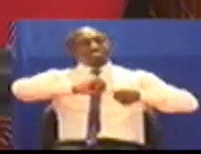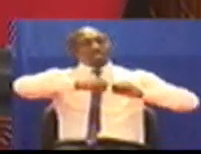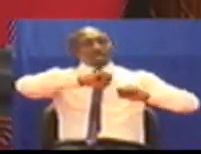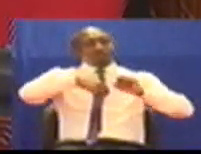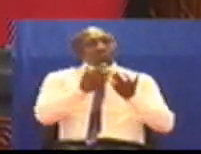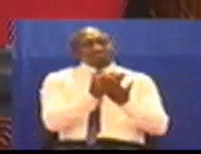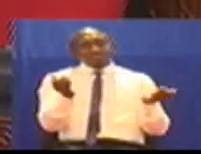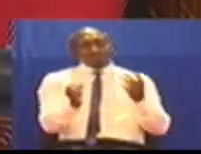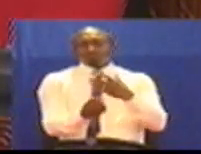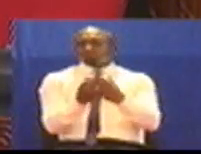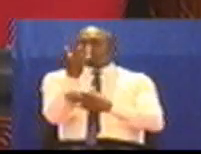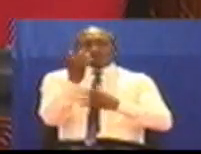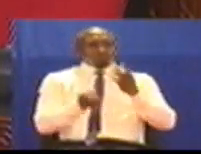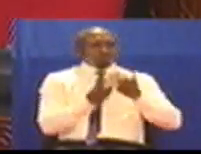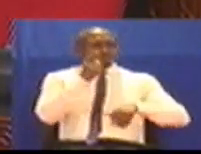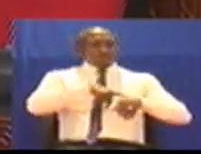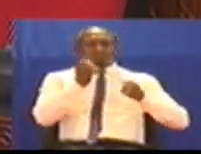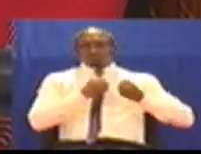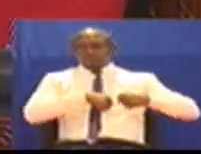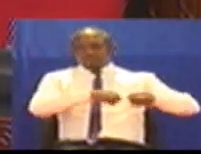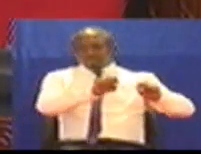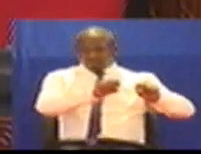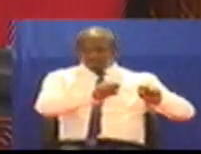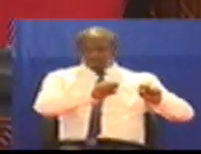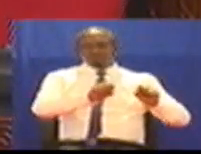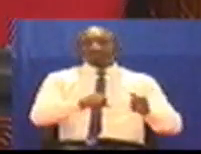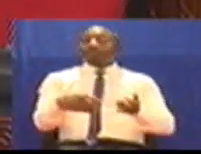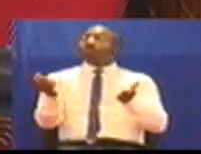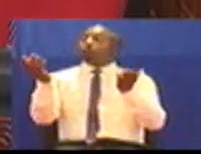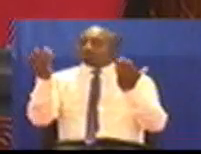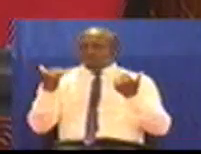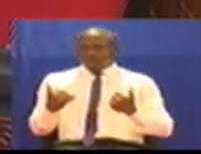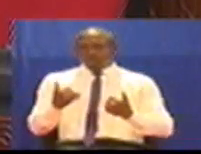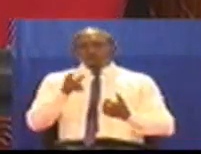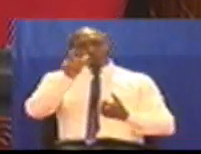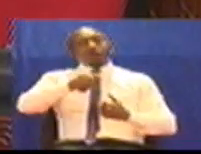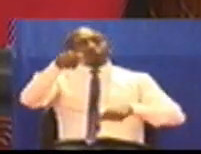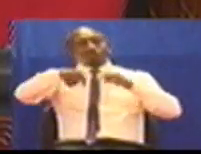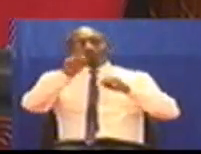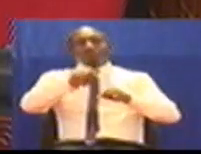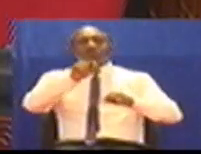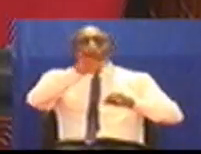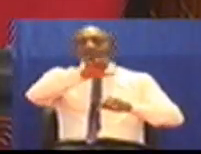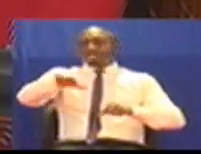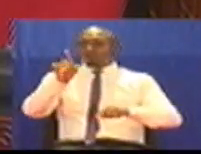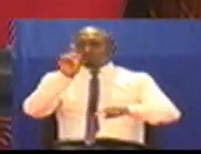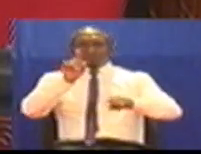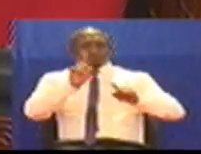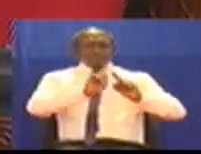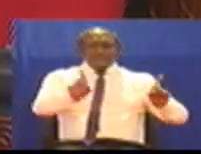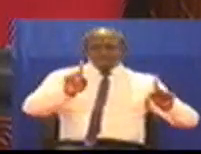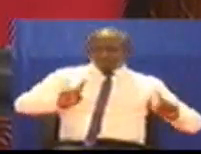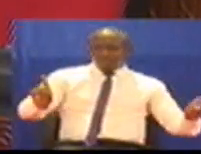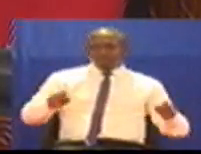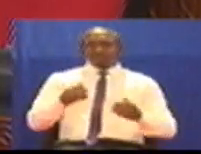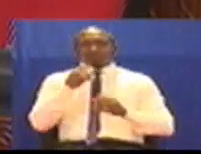ambazo zinajitokeza katika utekelezaji. Inawezekana kabisa walemavu wapo katika maeneo mbalimbali. Unaweza